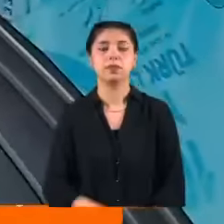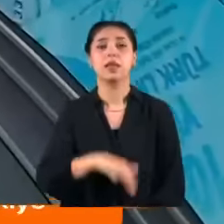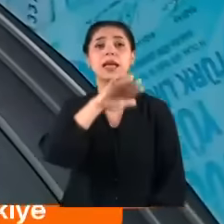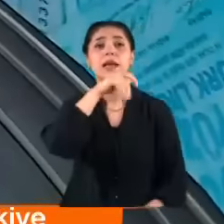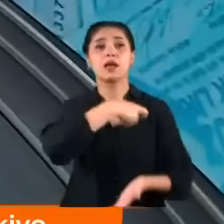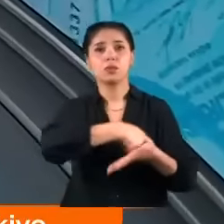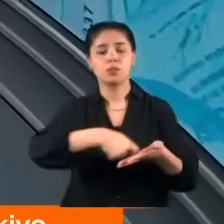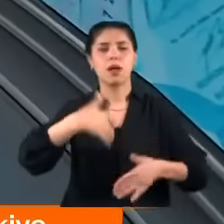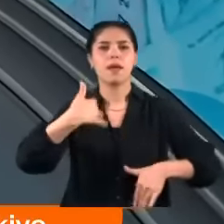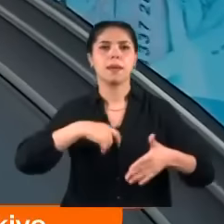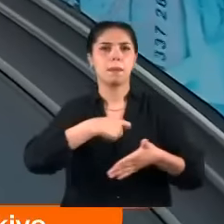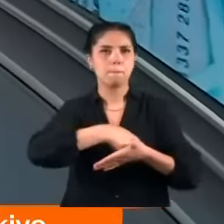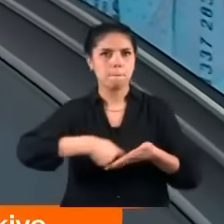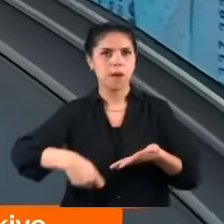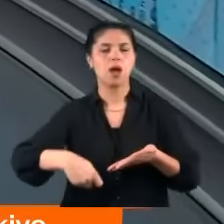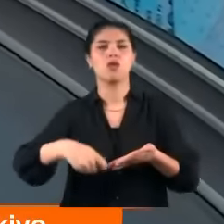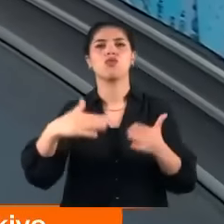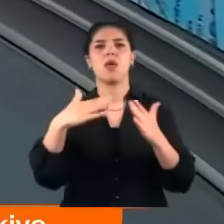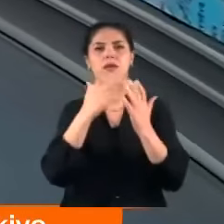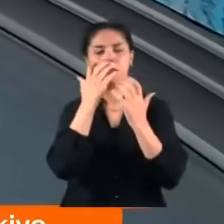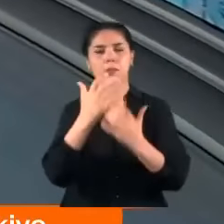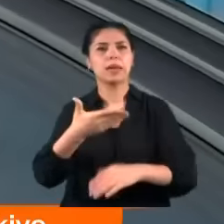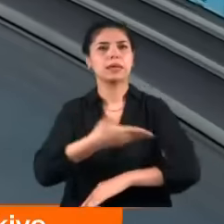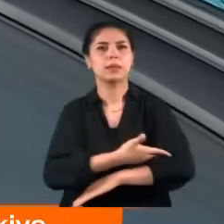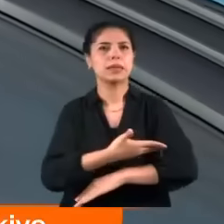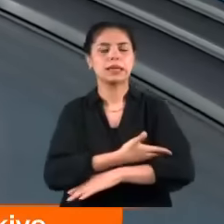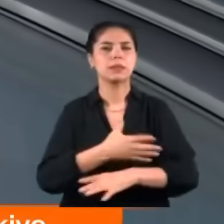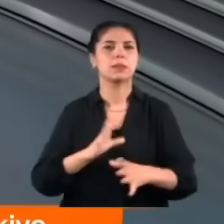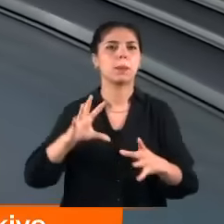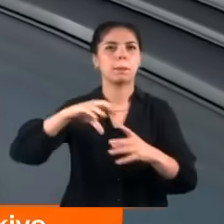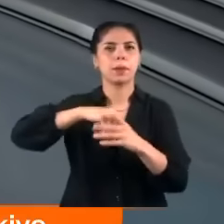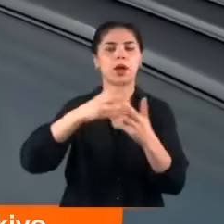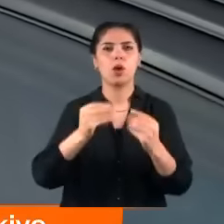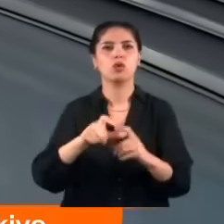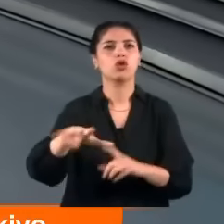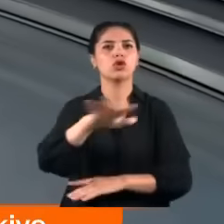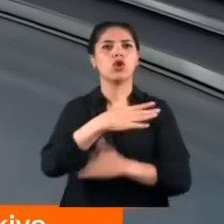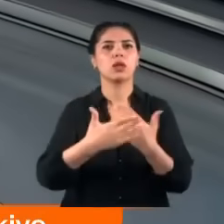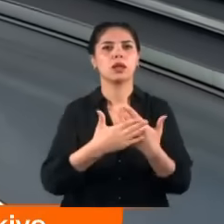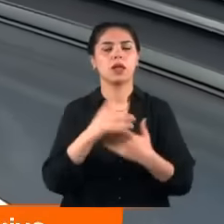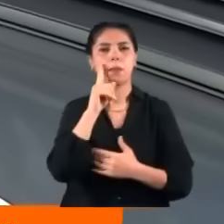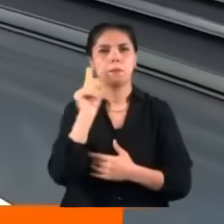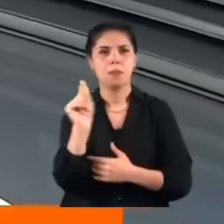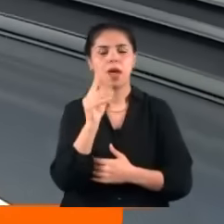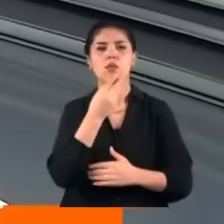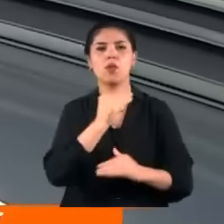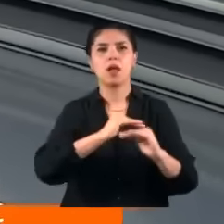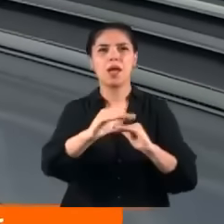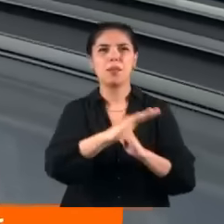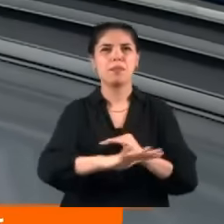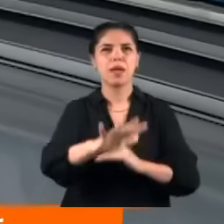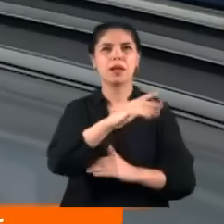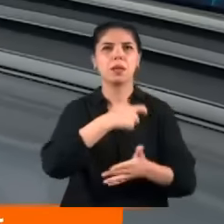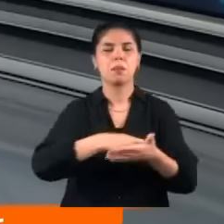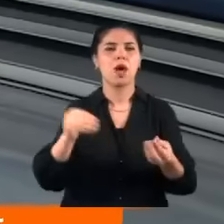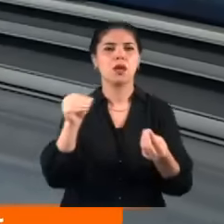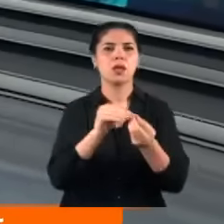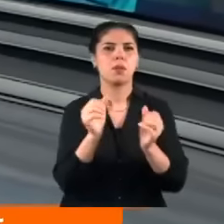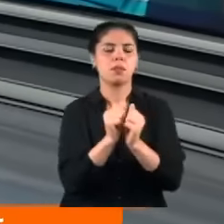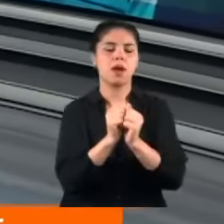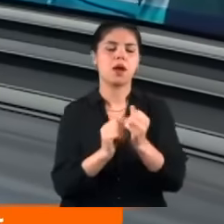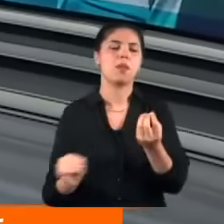Yaşlı aylığı, engelli maaşı ve evde bakım hizmetinin de aralarında bulunduğu sosyal yardımlar memur ve emeklilerine yapılan maaş zammı ile